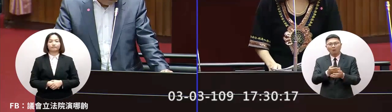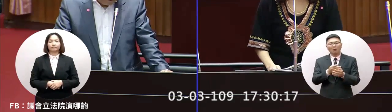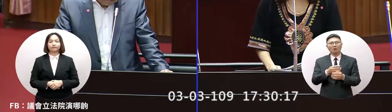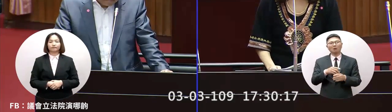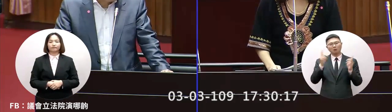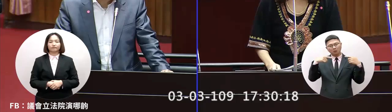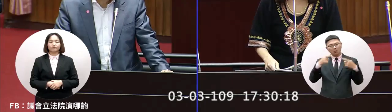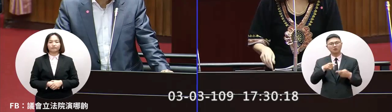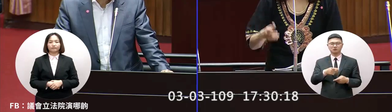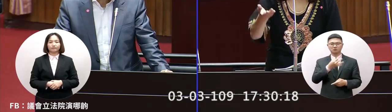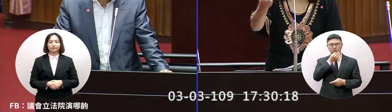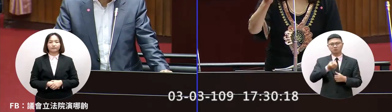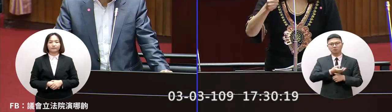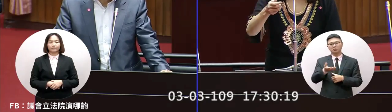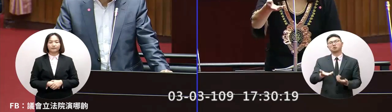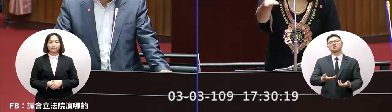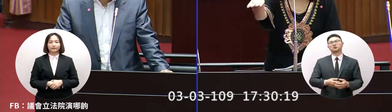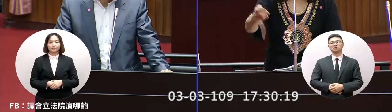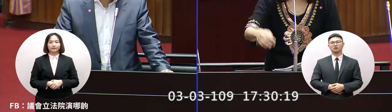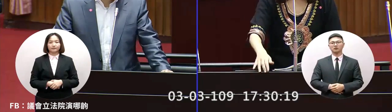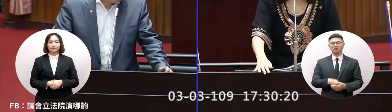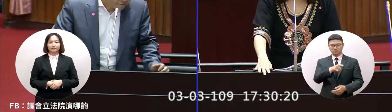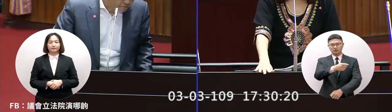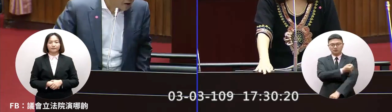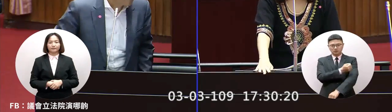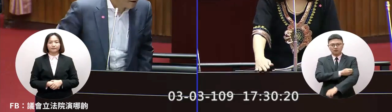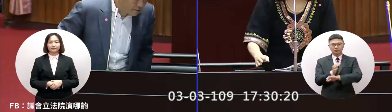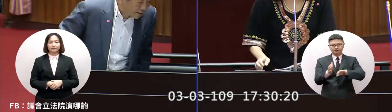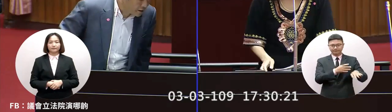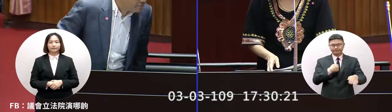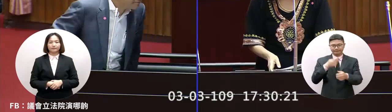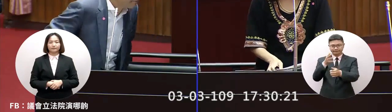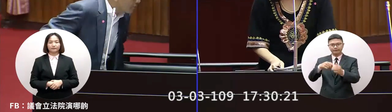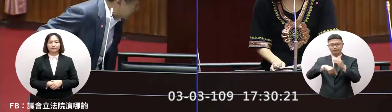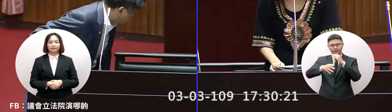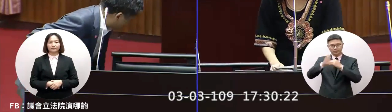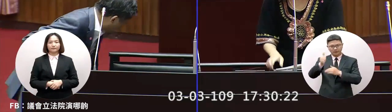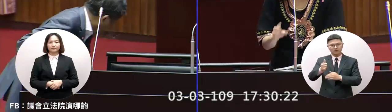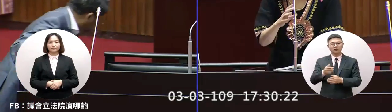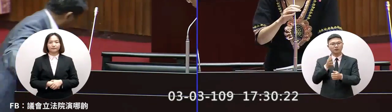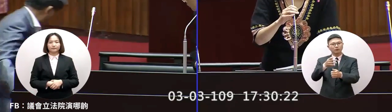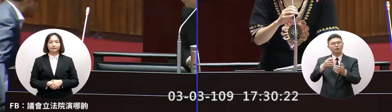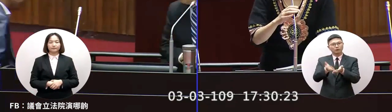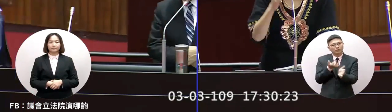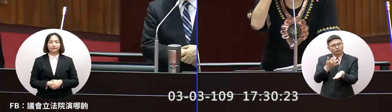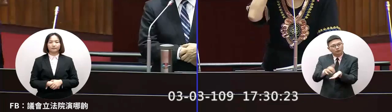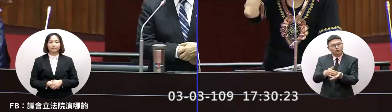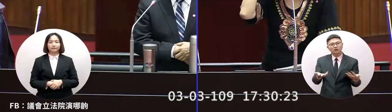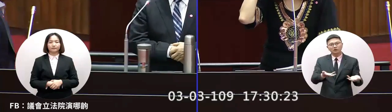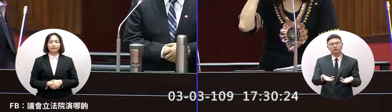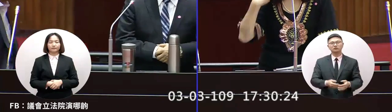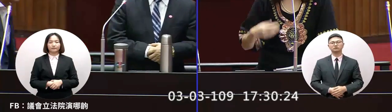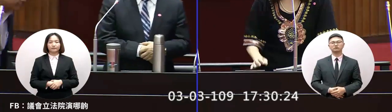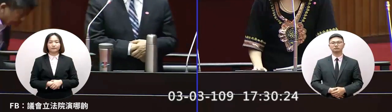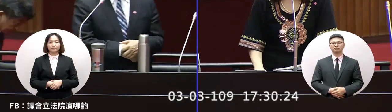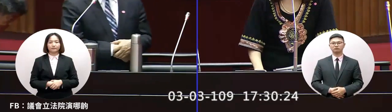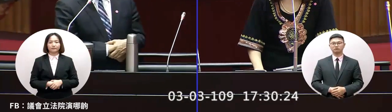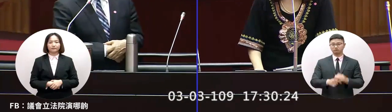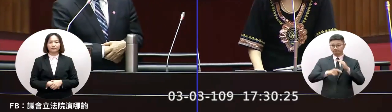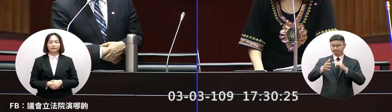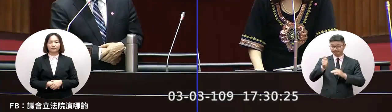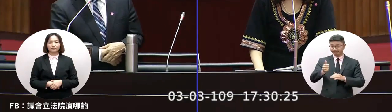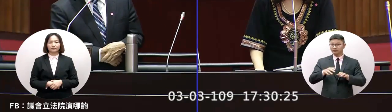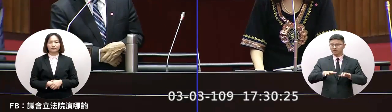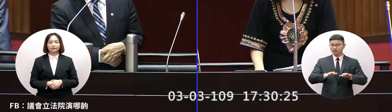谢谢部长，部长辛苦了。那我接下来请教这个院长哈，有关于预算的问题哈，议定。那么这一次呢，这